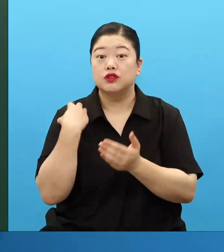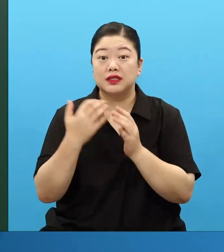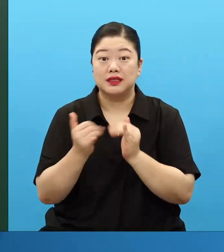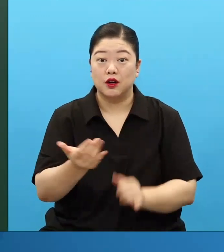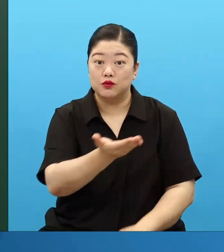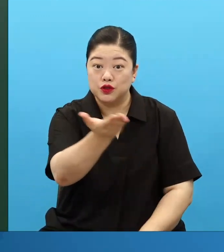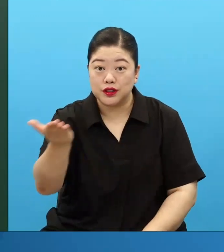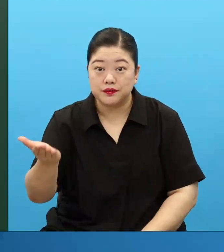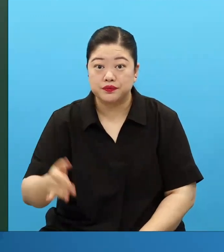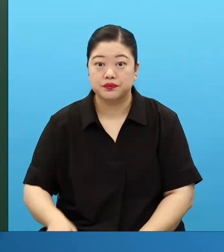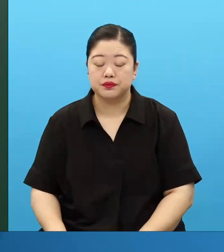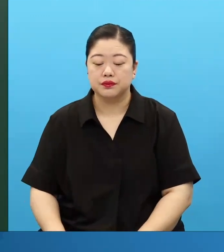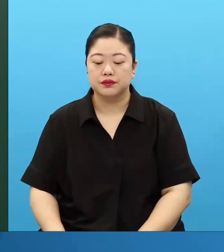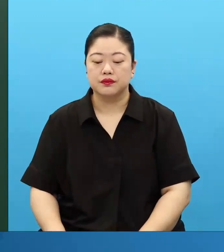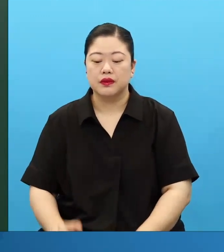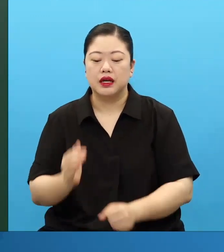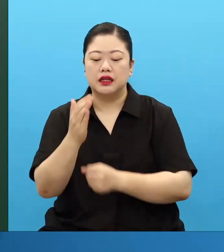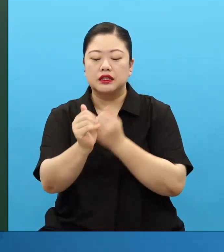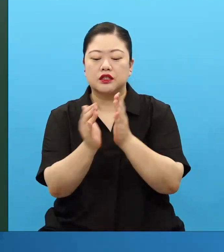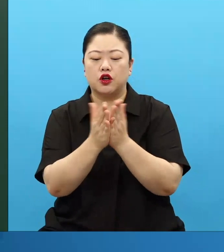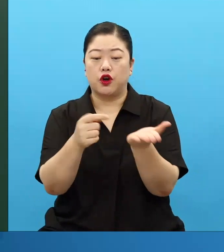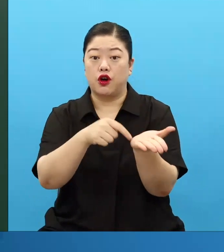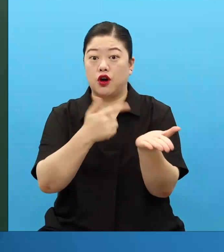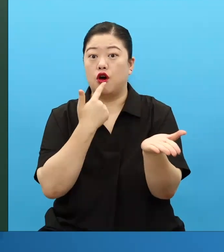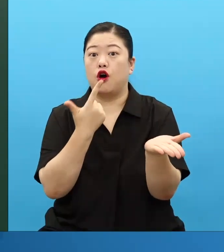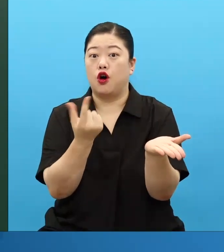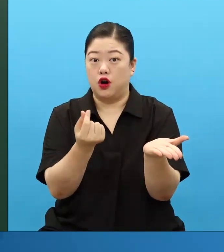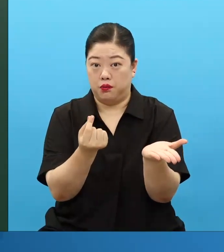그래서 여러분 주위에 있는 게